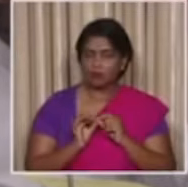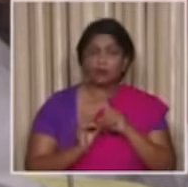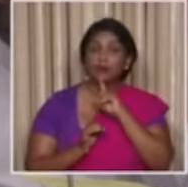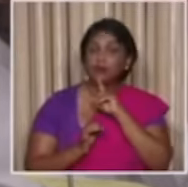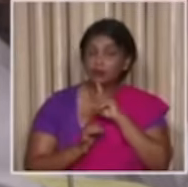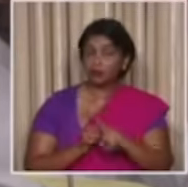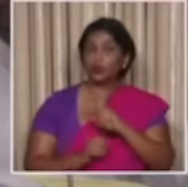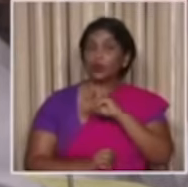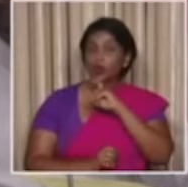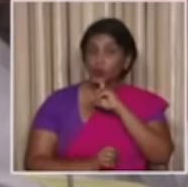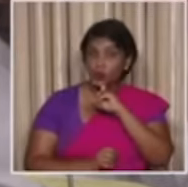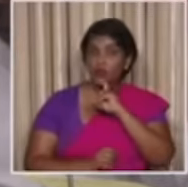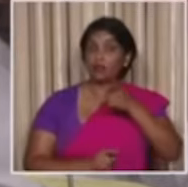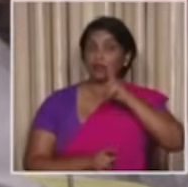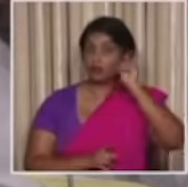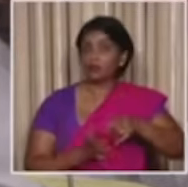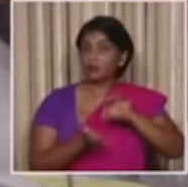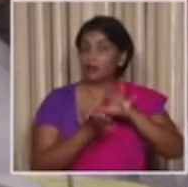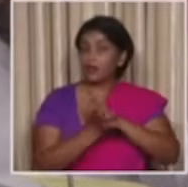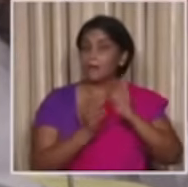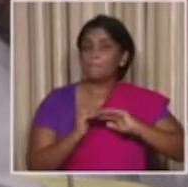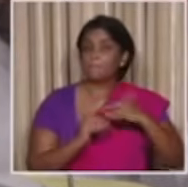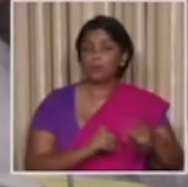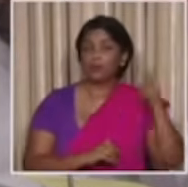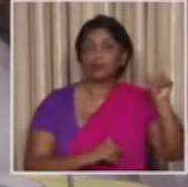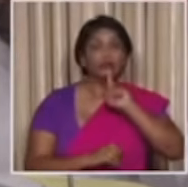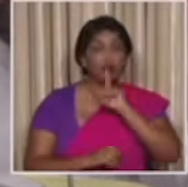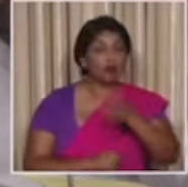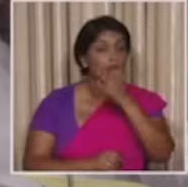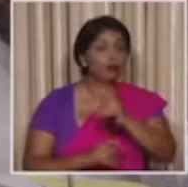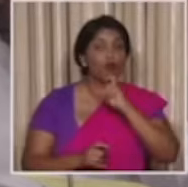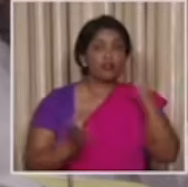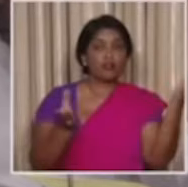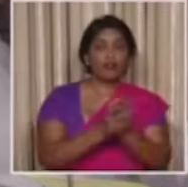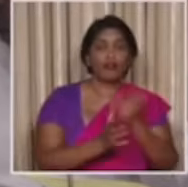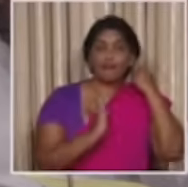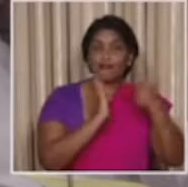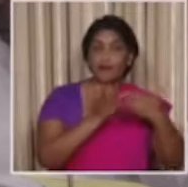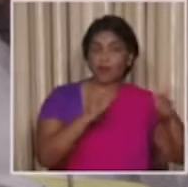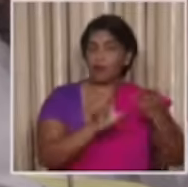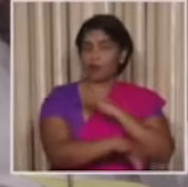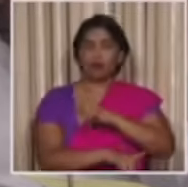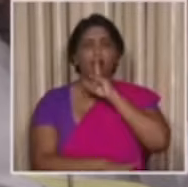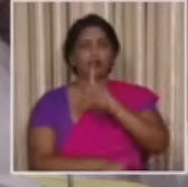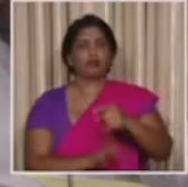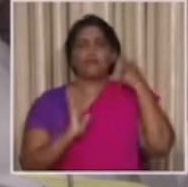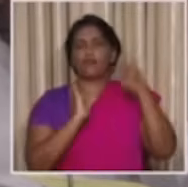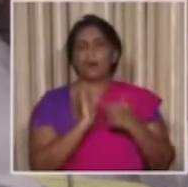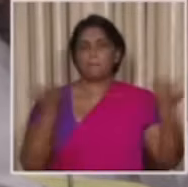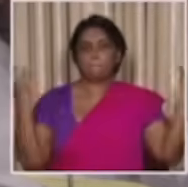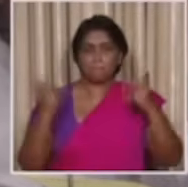තීන්දුවක් දුන්නේ අධිකරණයේ තීන්දුවක් දුන්නයින් පස්සේ. ඔබතුමා තීන්දුවක් දුන්නේ නඩුව ෆයිල් කරලා විභාගයට ගන්නත් කලින් ඔබතුමාගේ විභාග කරන්න බෑ